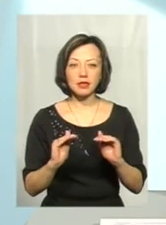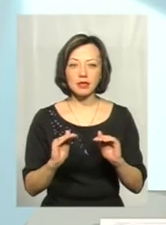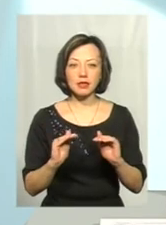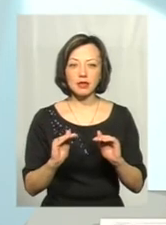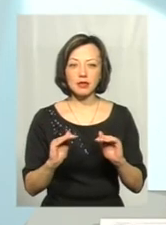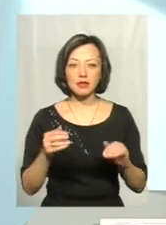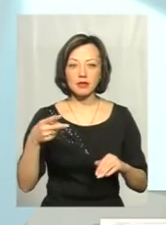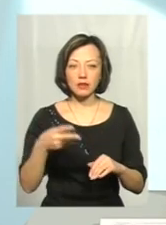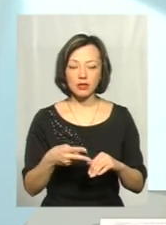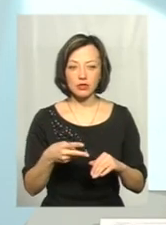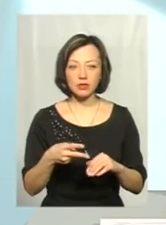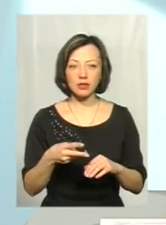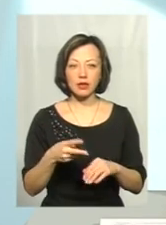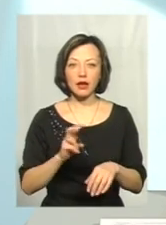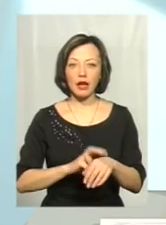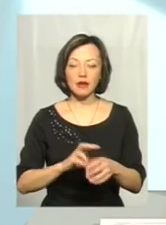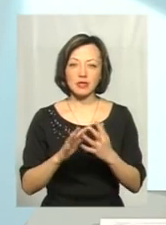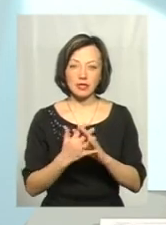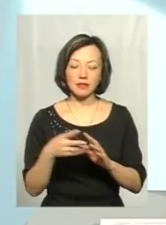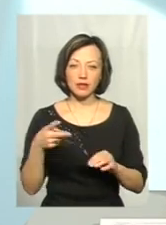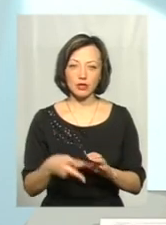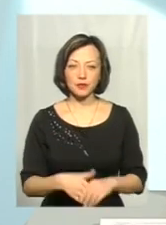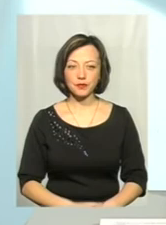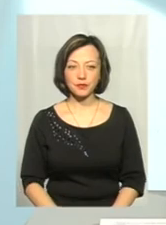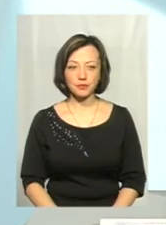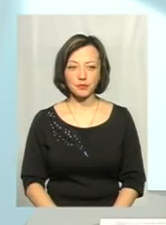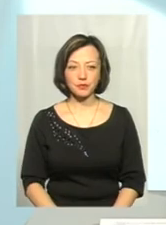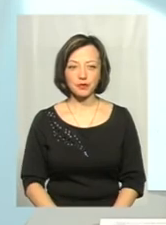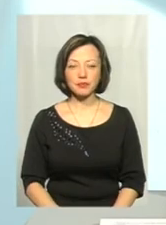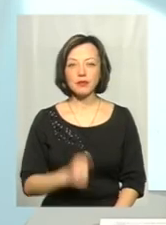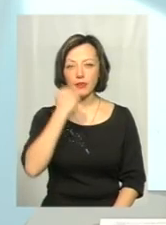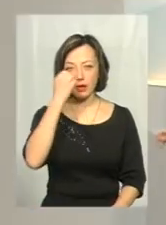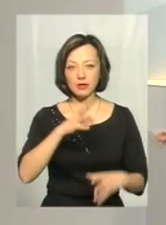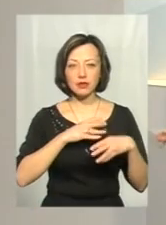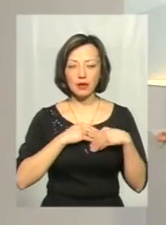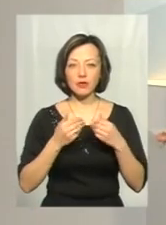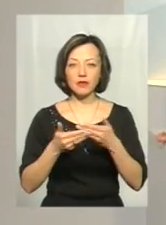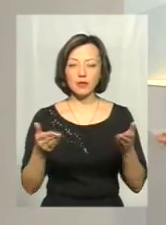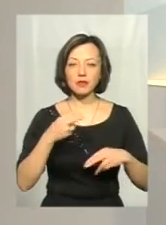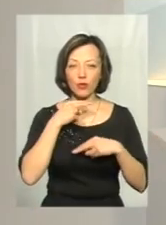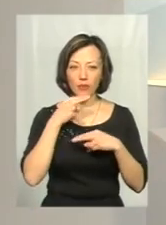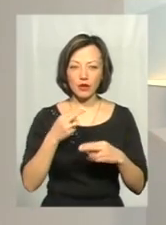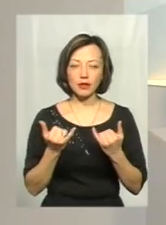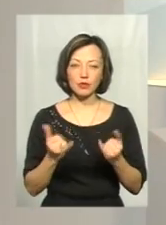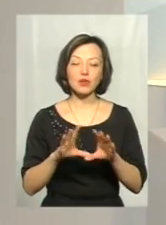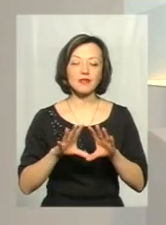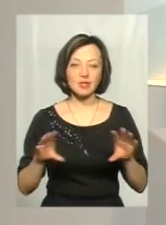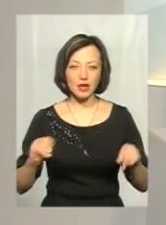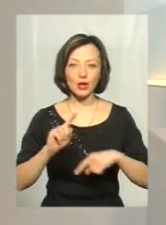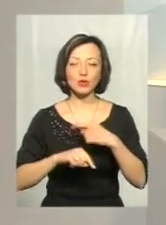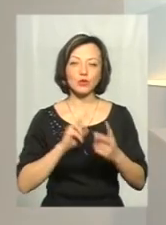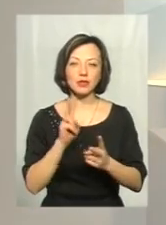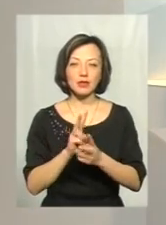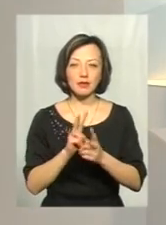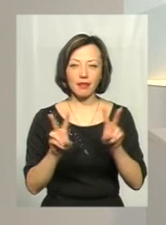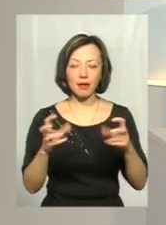сільської місцевості це 2000. Дякую. Дякую, що сьогодні були з нами, глядачам за увагу. А на сьогодні все. Зустрінемося